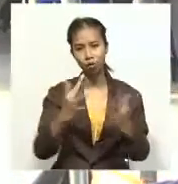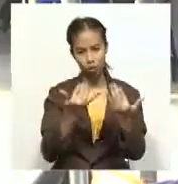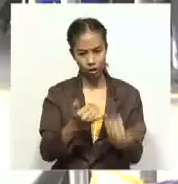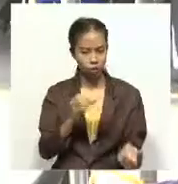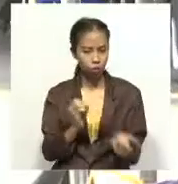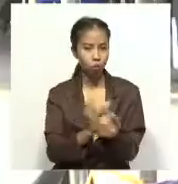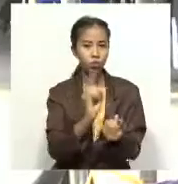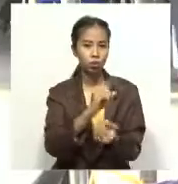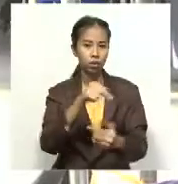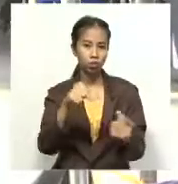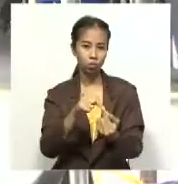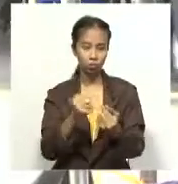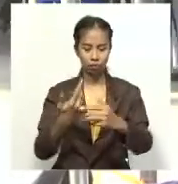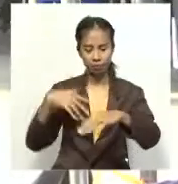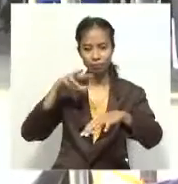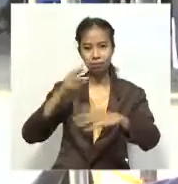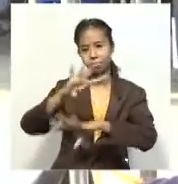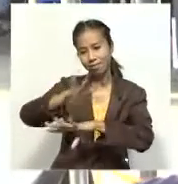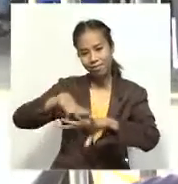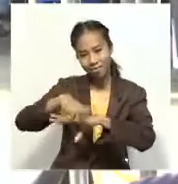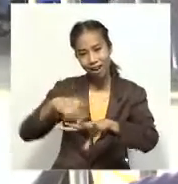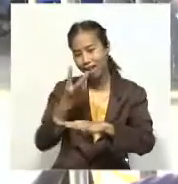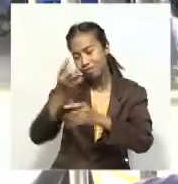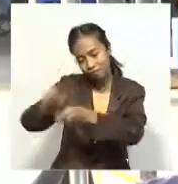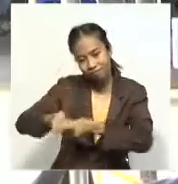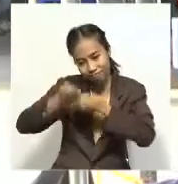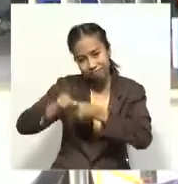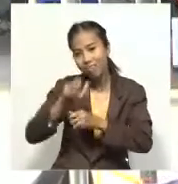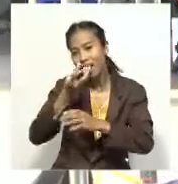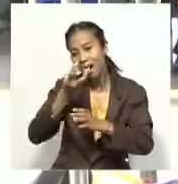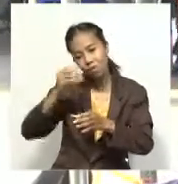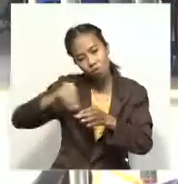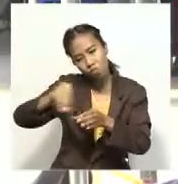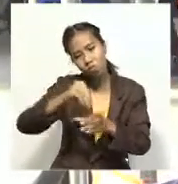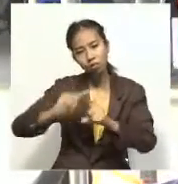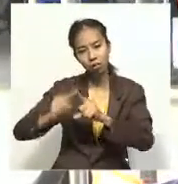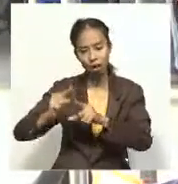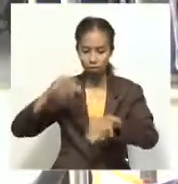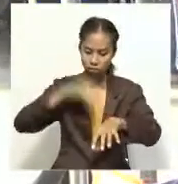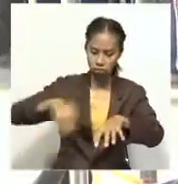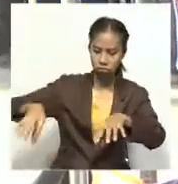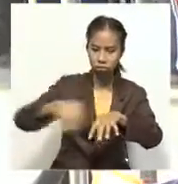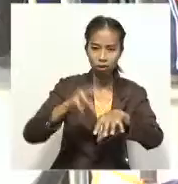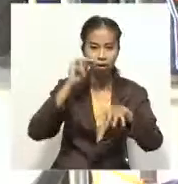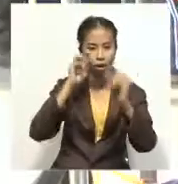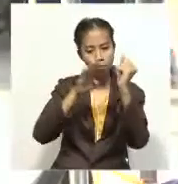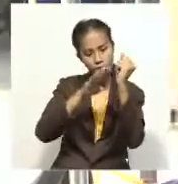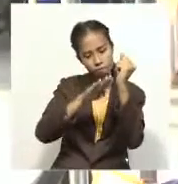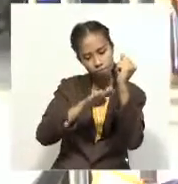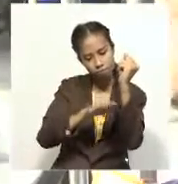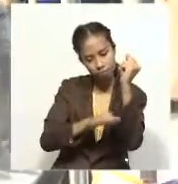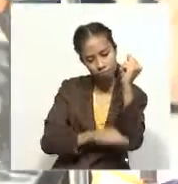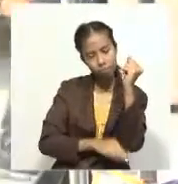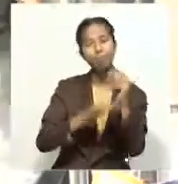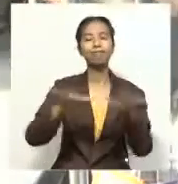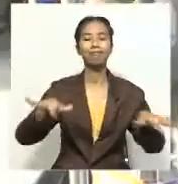นของพื้นที่รับน้ำที่เป็นพื้นที่ของชาวนาและเกษตรกรในพื้นที่ใกล้เคียงนะครับในขณะนี้ระดับน้ำก็ลดลงอย่างต่อเนื่องจนเข้าสู่